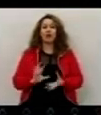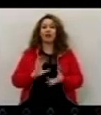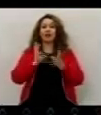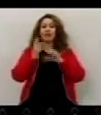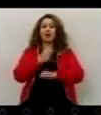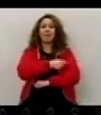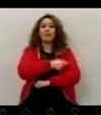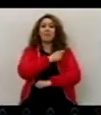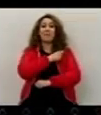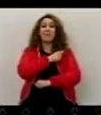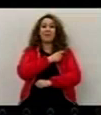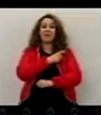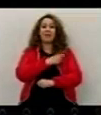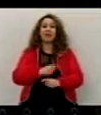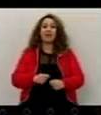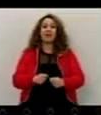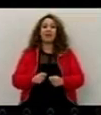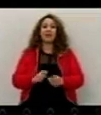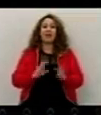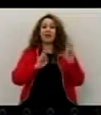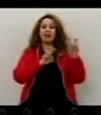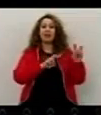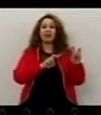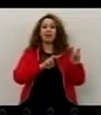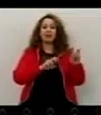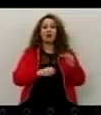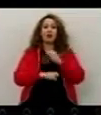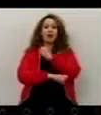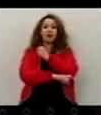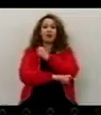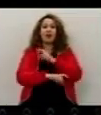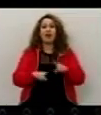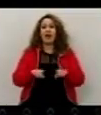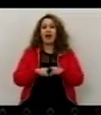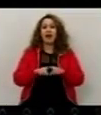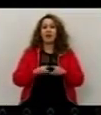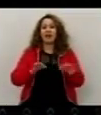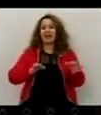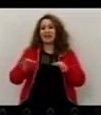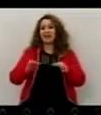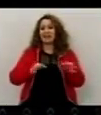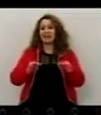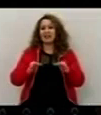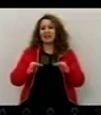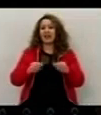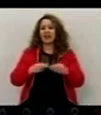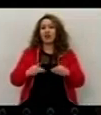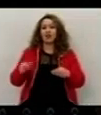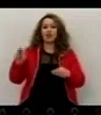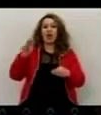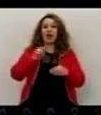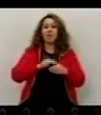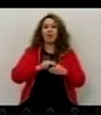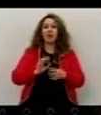الزراعة الصحراوية والتدابير المحفزة لذلك وفق استراتيجية شاملة من أجل تنمية